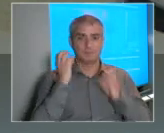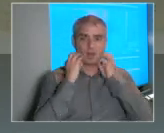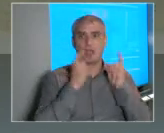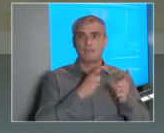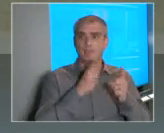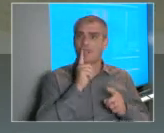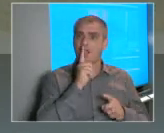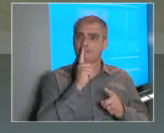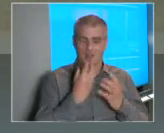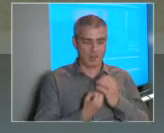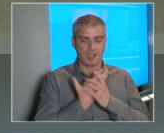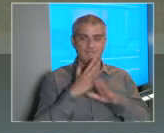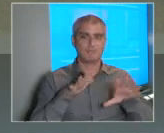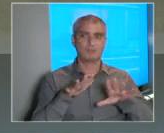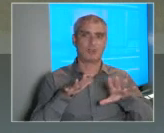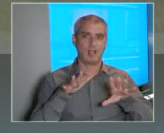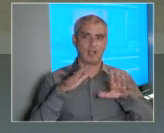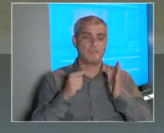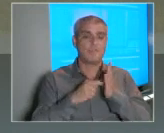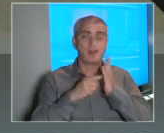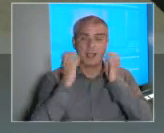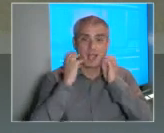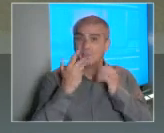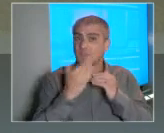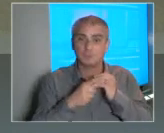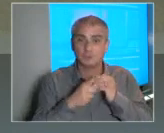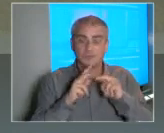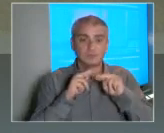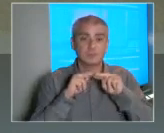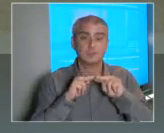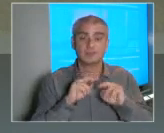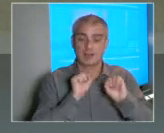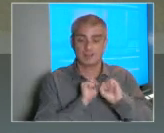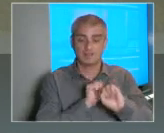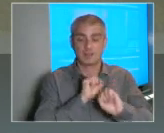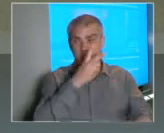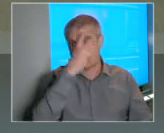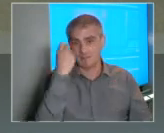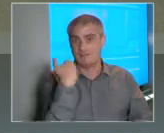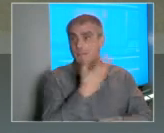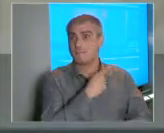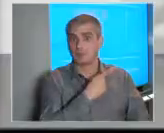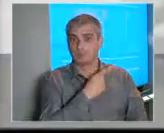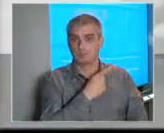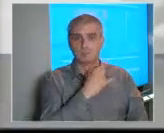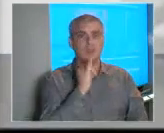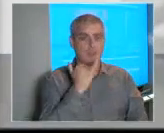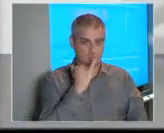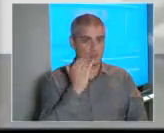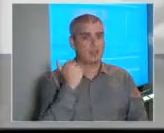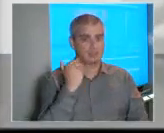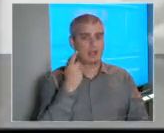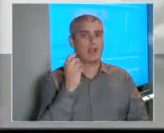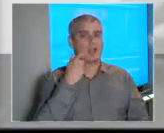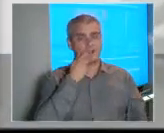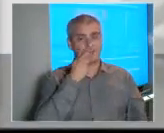לרבין, אבל להרכיב ממשלה. כי רבין בסוף נשען על תמיכת הערבים מבחוץ, אמנם היה את